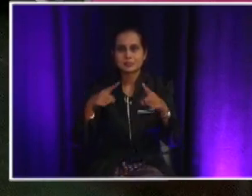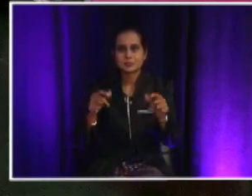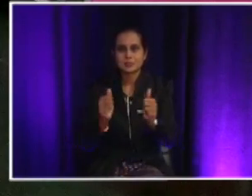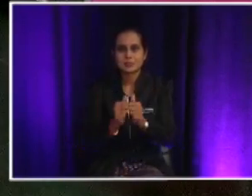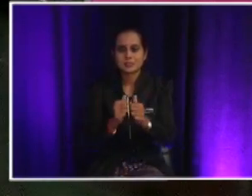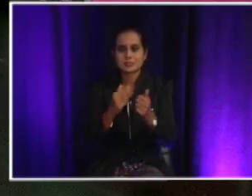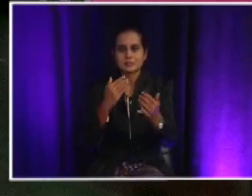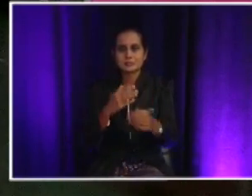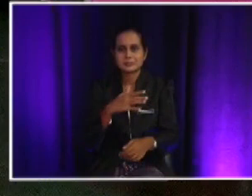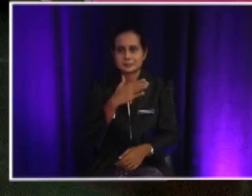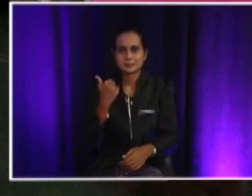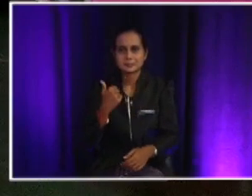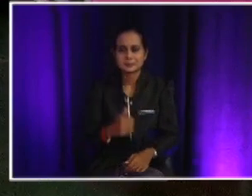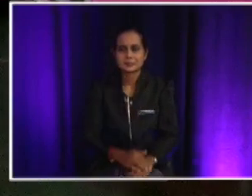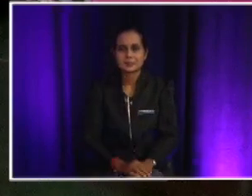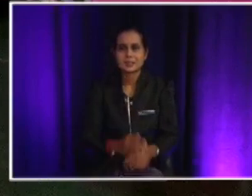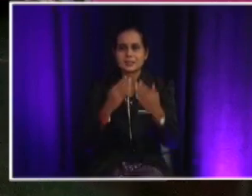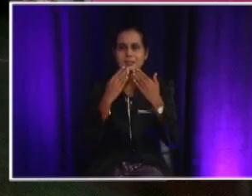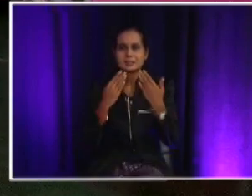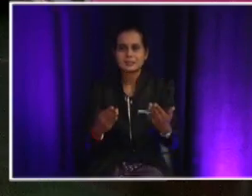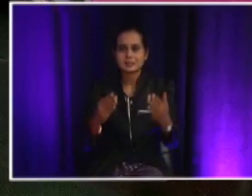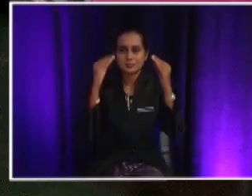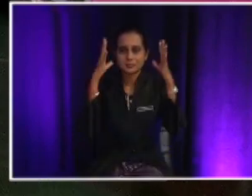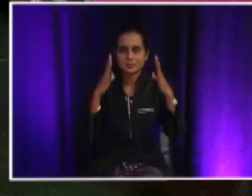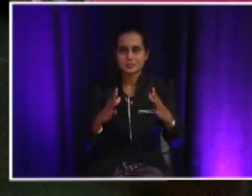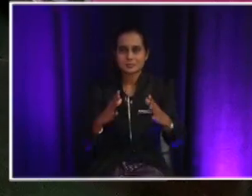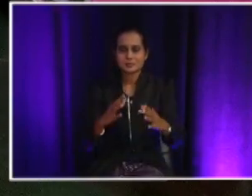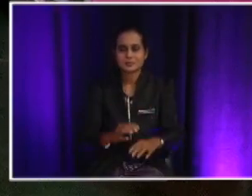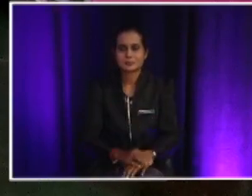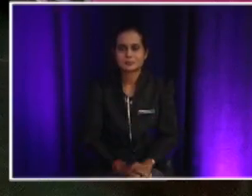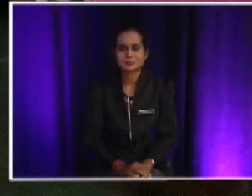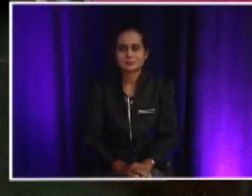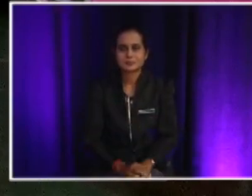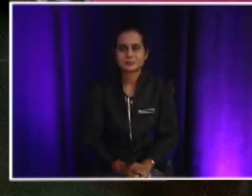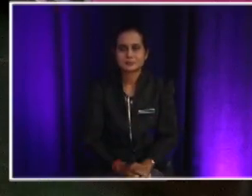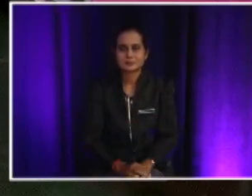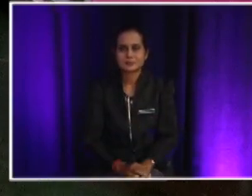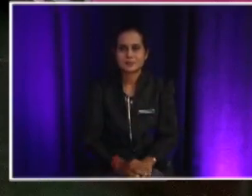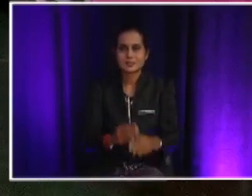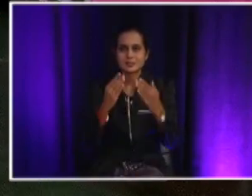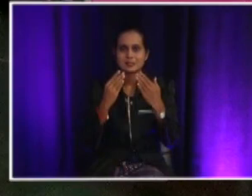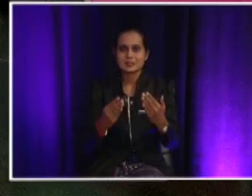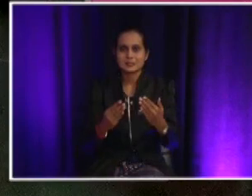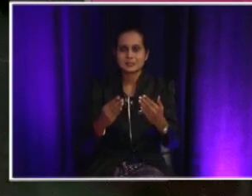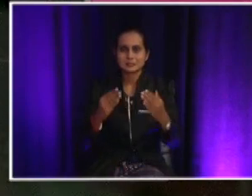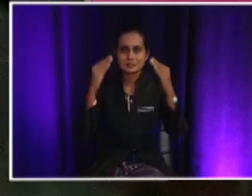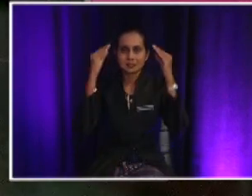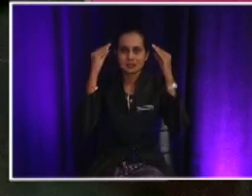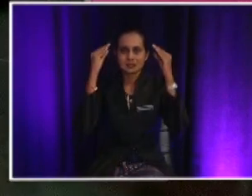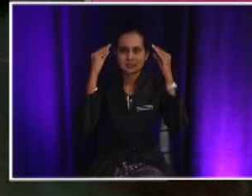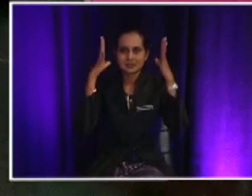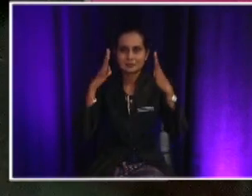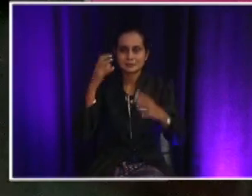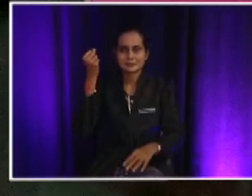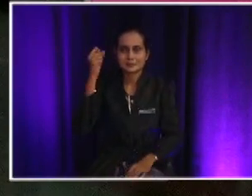selalu. Terima kasih kepada Cikgu Zahratul daripada SM Teknik Melaka, Bukit Piatu Melaka. Dan terima kasih kepada Cikgu Jurubahasa kita,